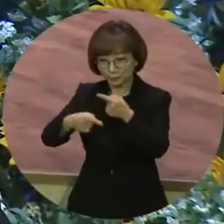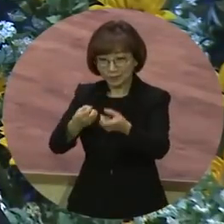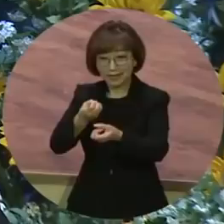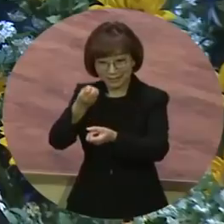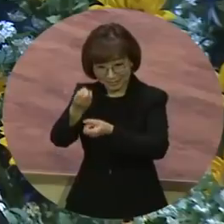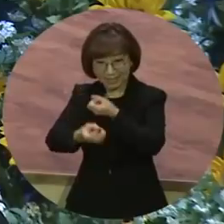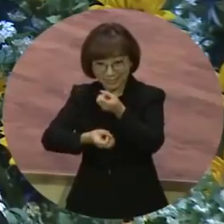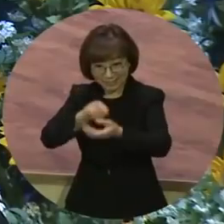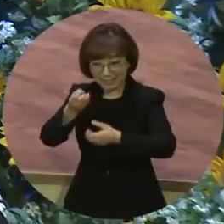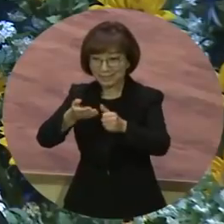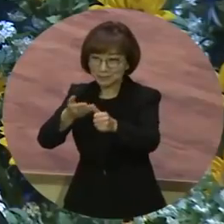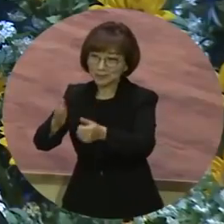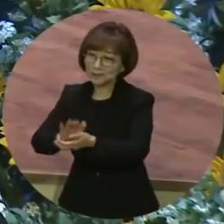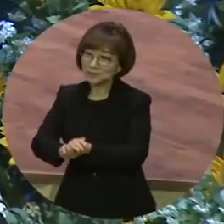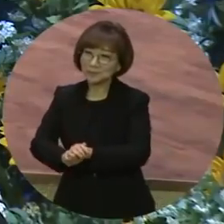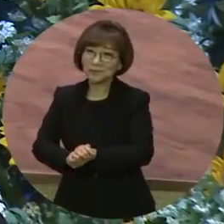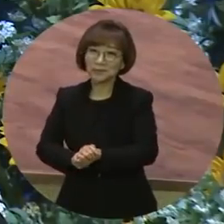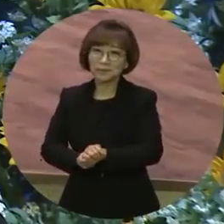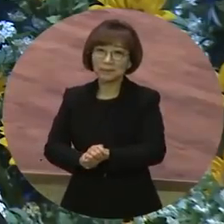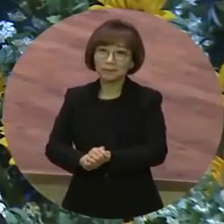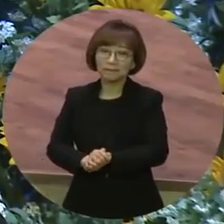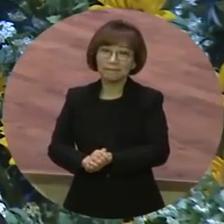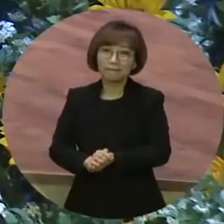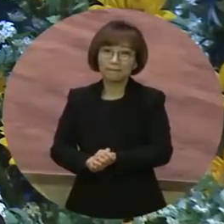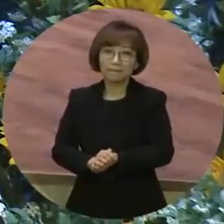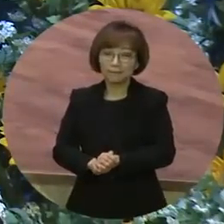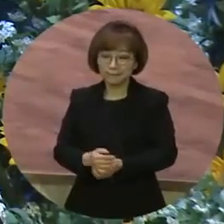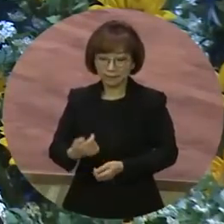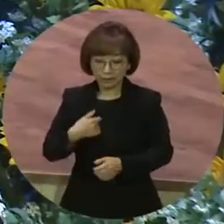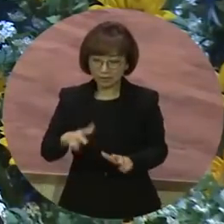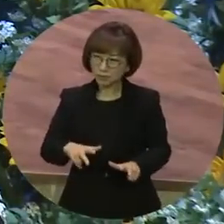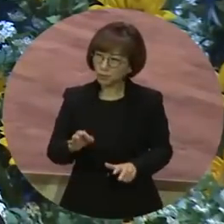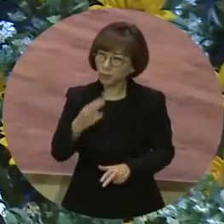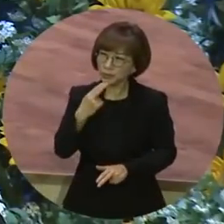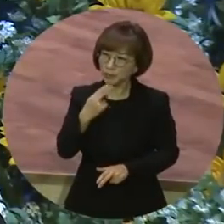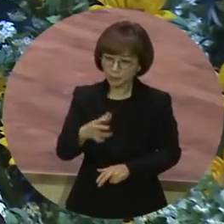돈 없으면서 돈 많이 벌면 그 말 누가 못해.